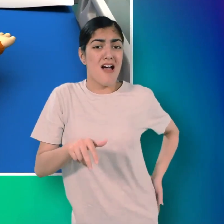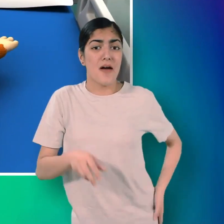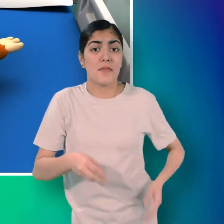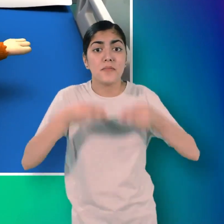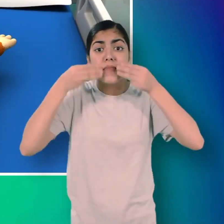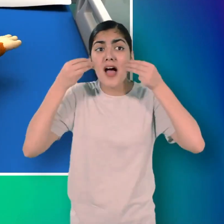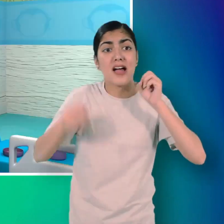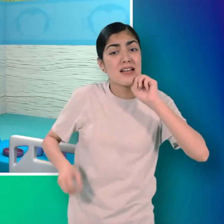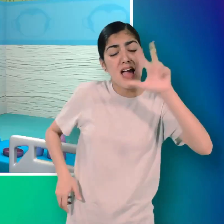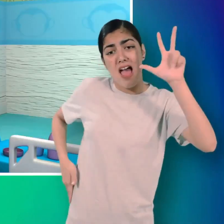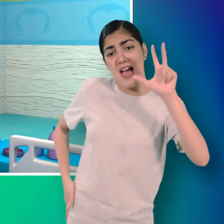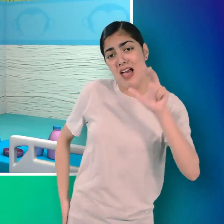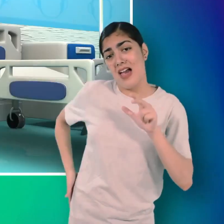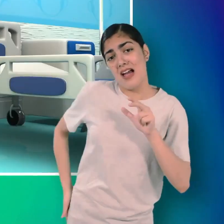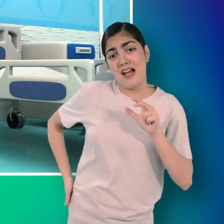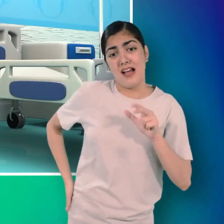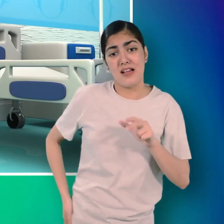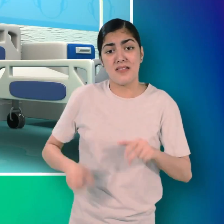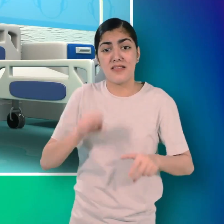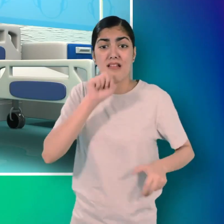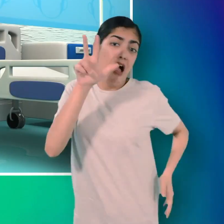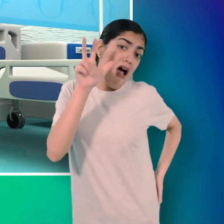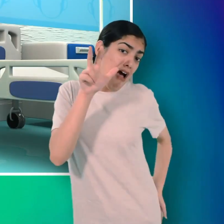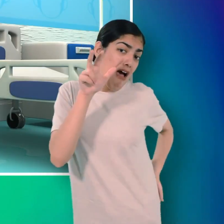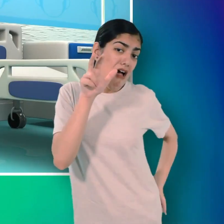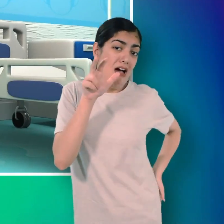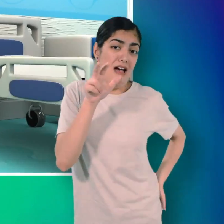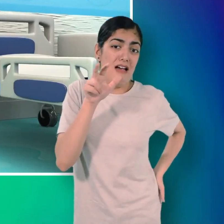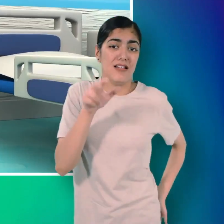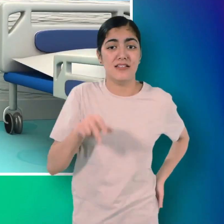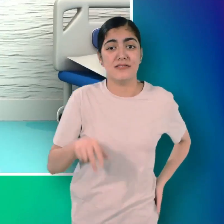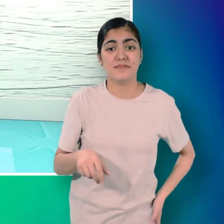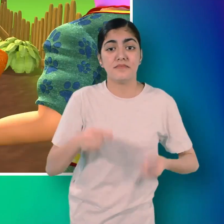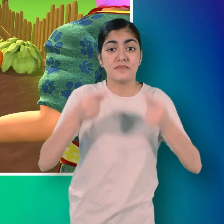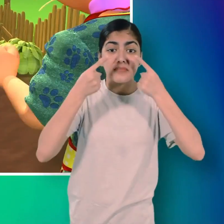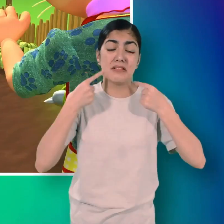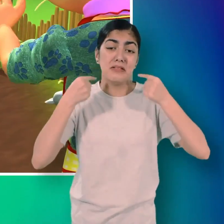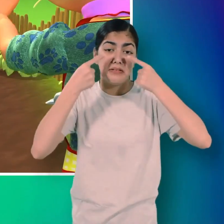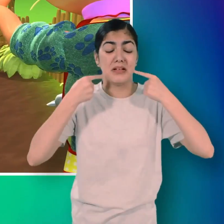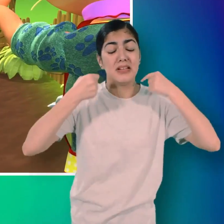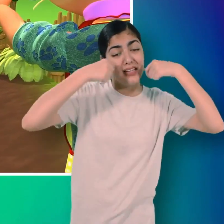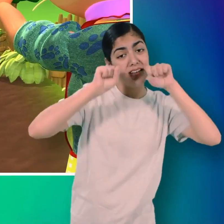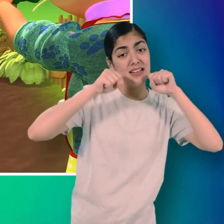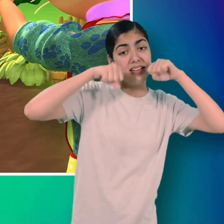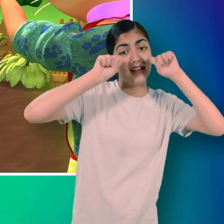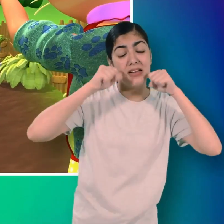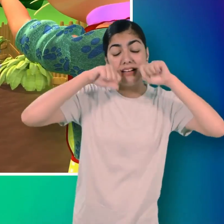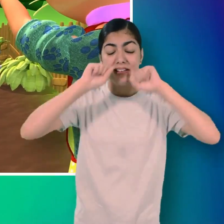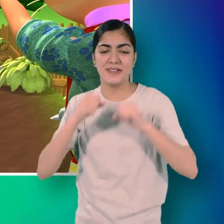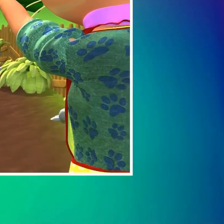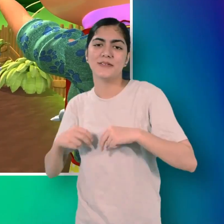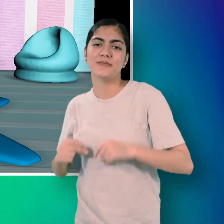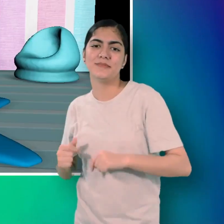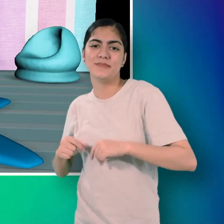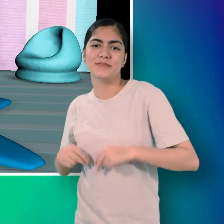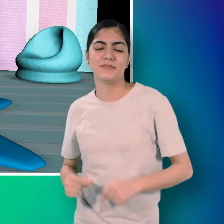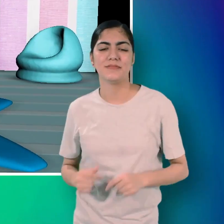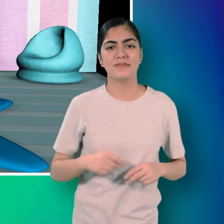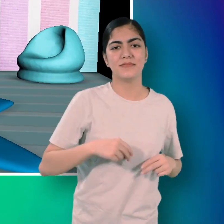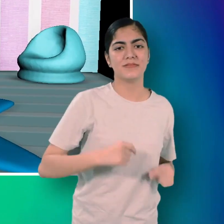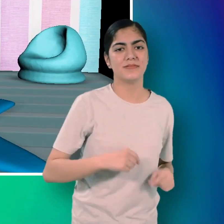बोली उई उई उई, उई उई उई, उई उई उई, उई उई उई।